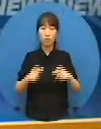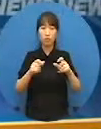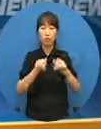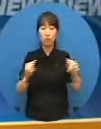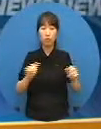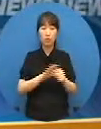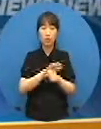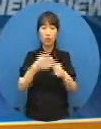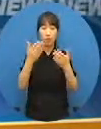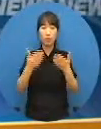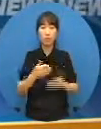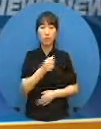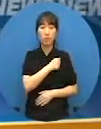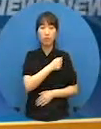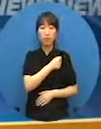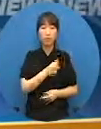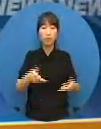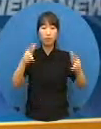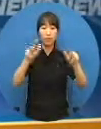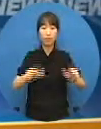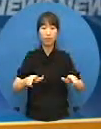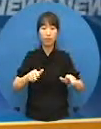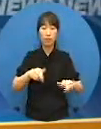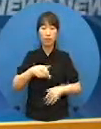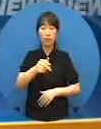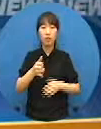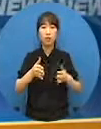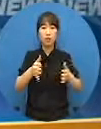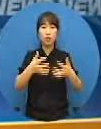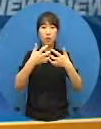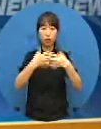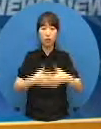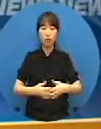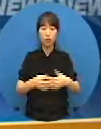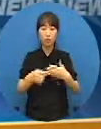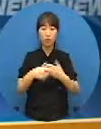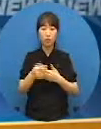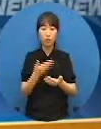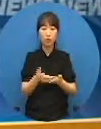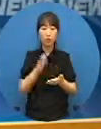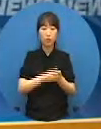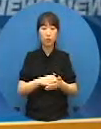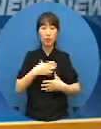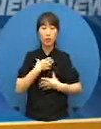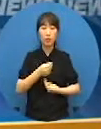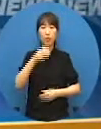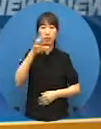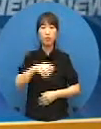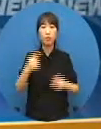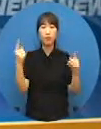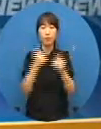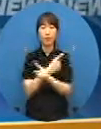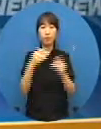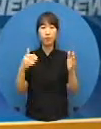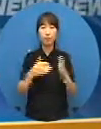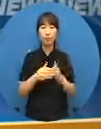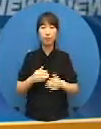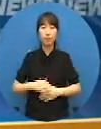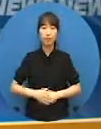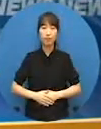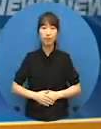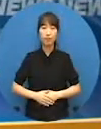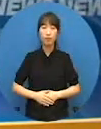국민들의 많은 사랑을 받고 있는 답십리공원이 산책로와 시설물 등을 정비하고 안전한 공원으로 새롭게